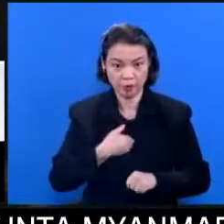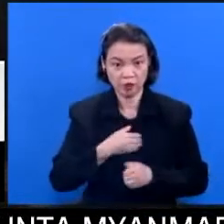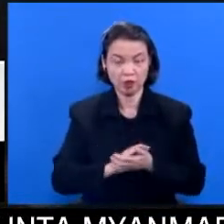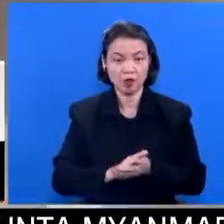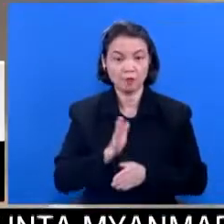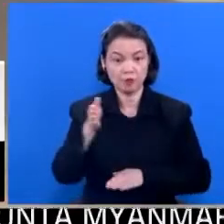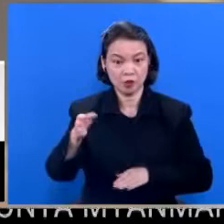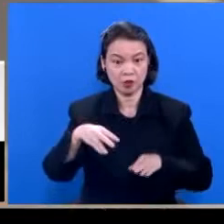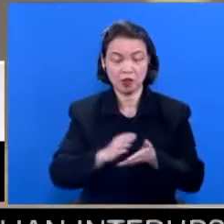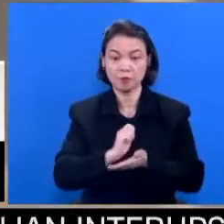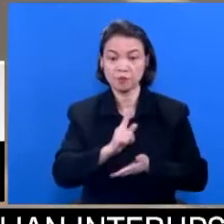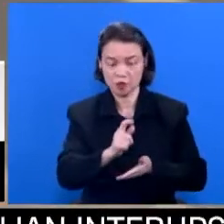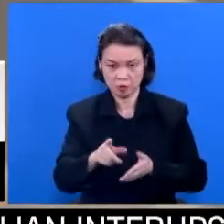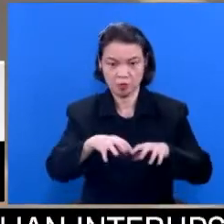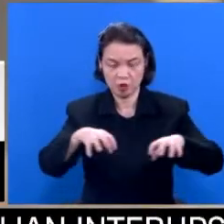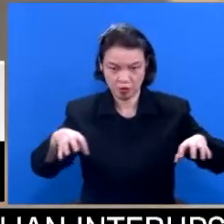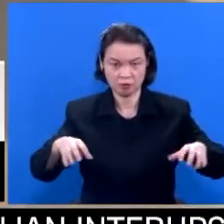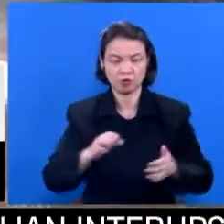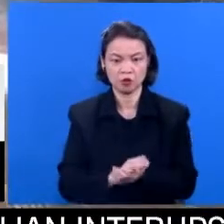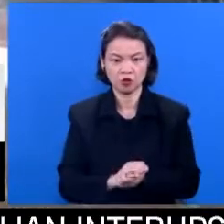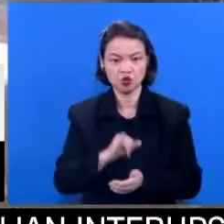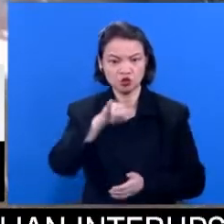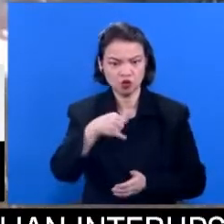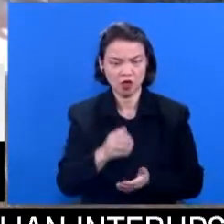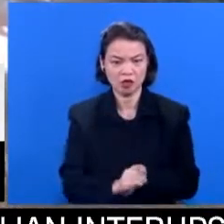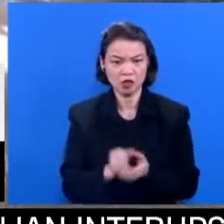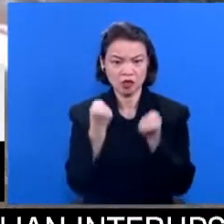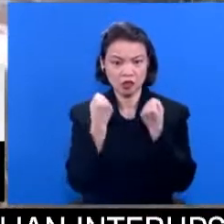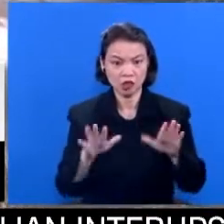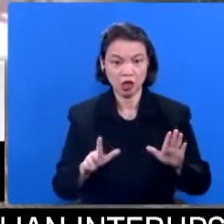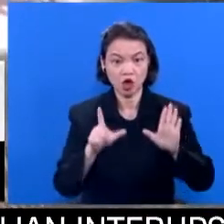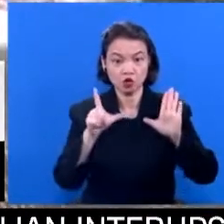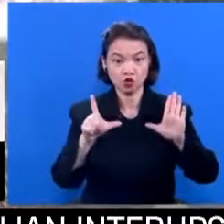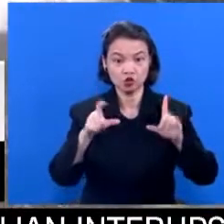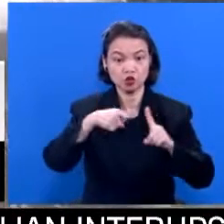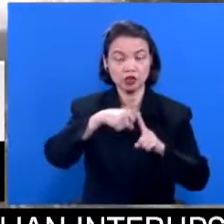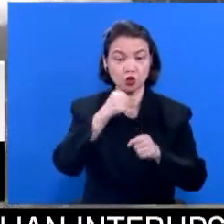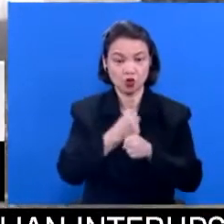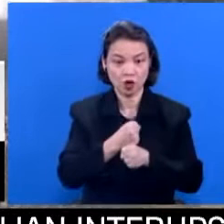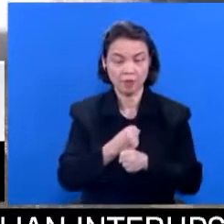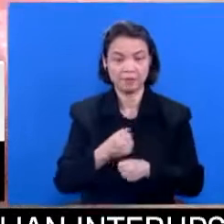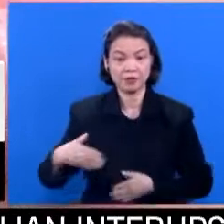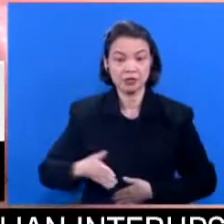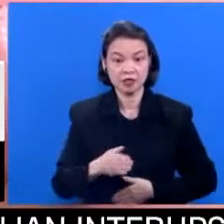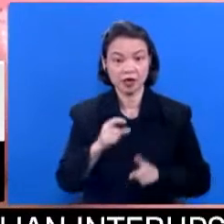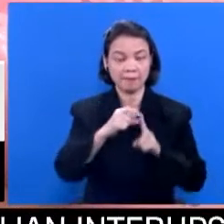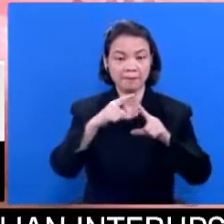induk setempat. Akibat pencurian ini, Junaidi kehilangan 7 kg ikan patin segar dan dirinya sudah melapor ke